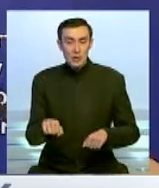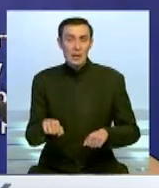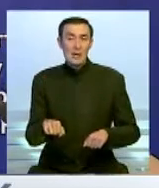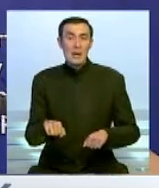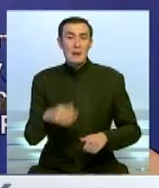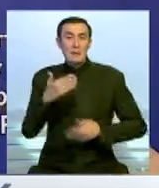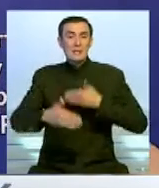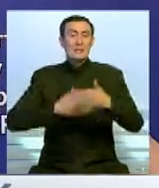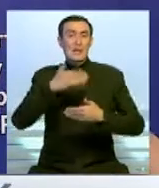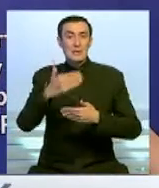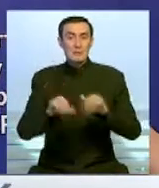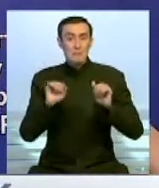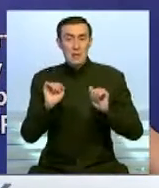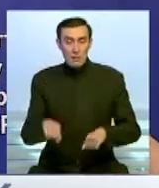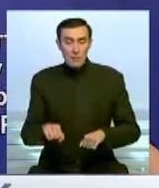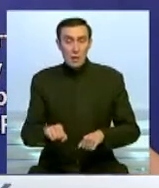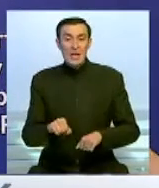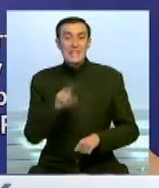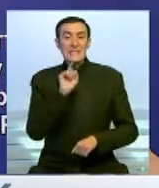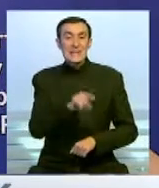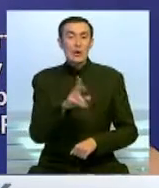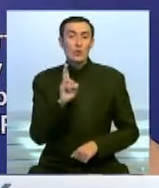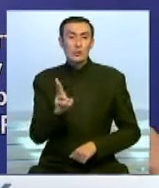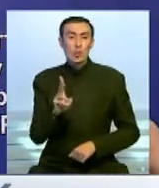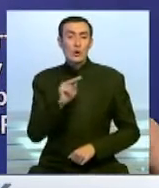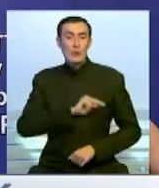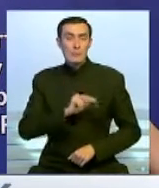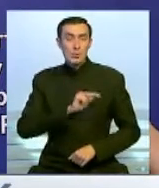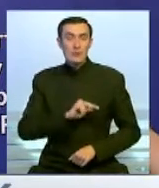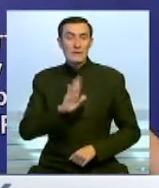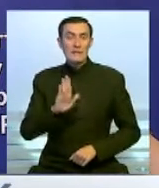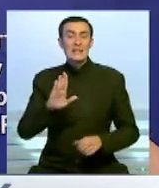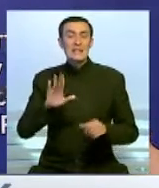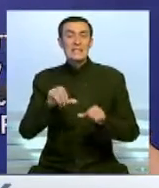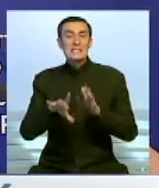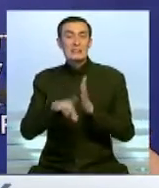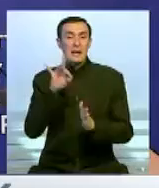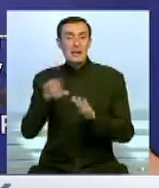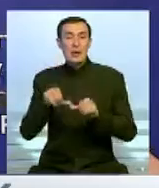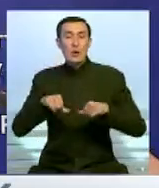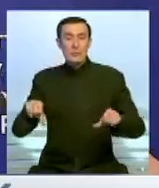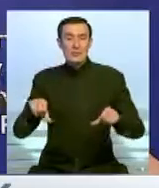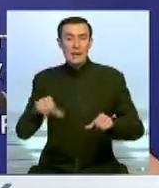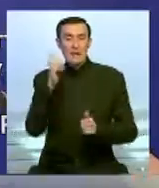каскадным методом уже тех, кто работает в избирательных комиссиях в регионах.